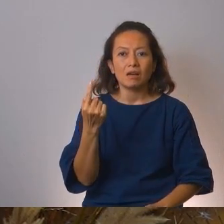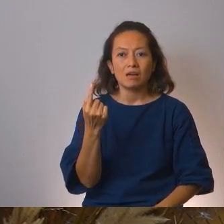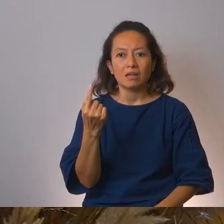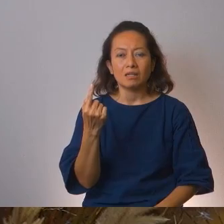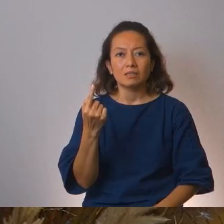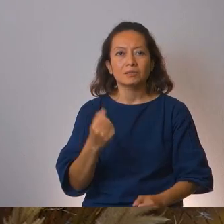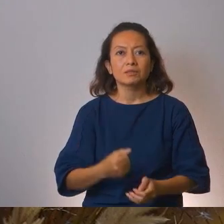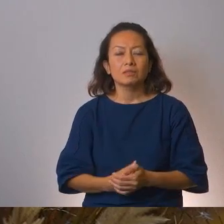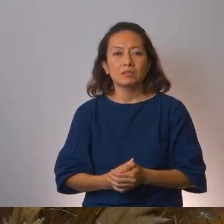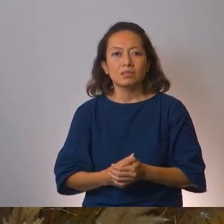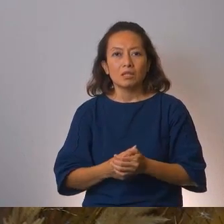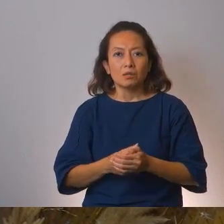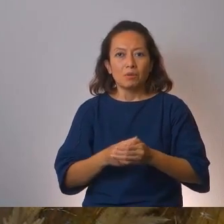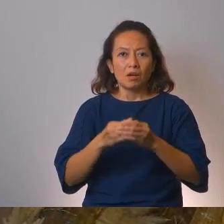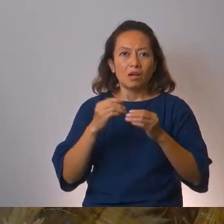besar. Kita